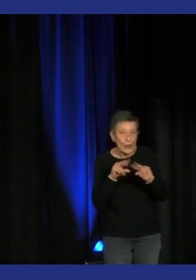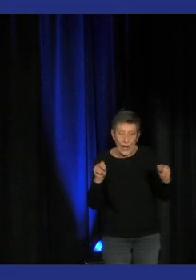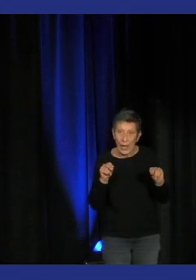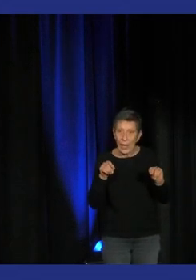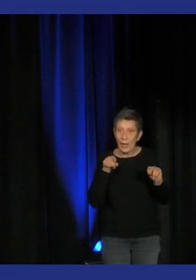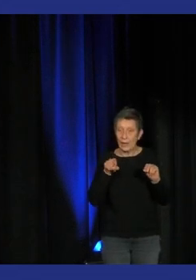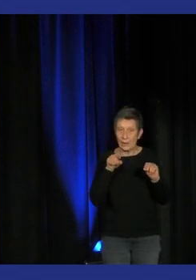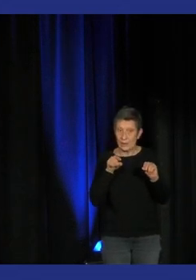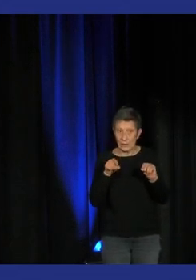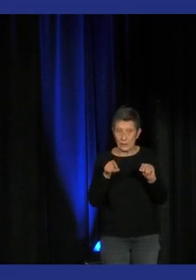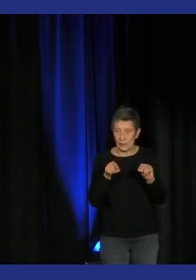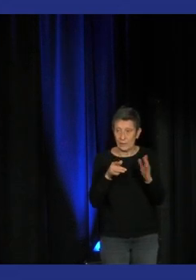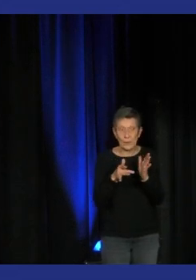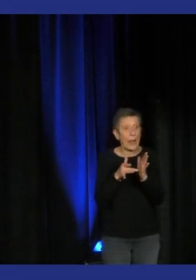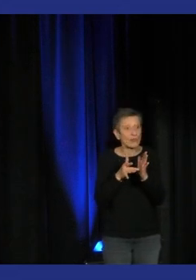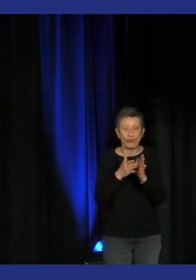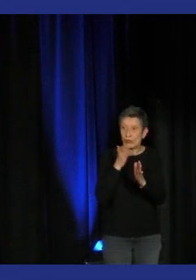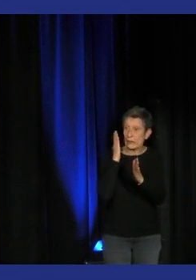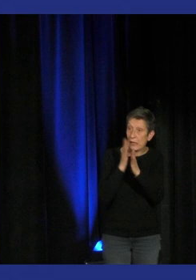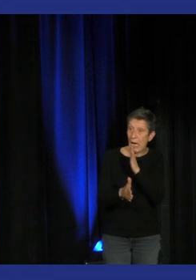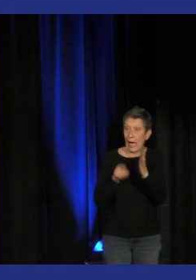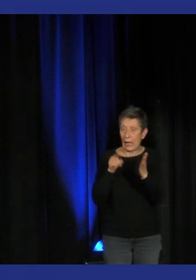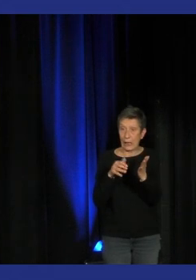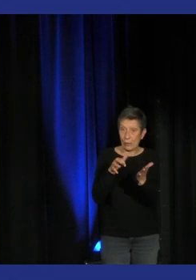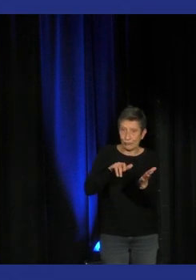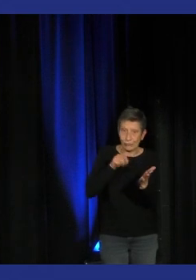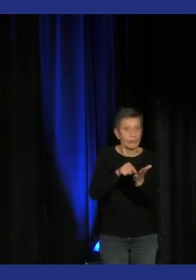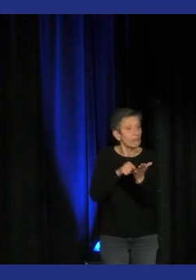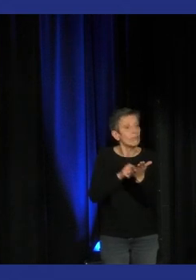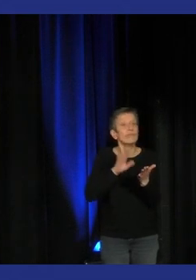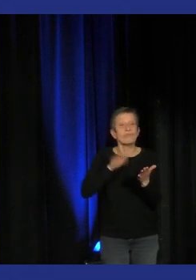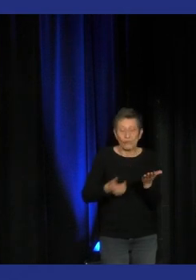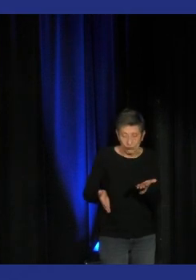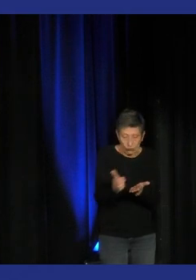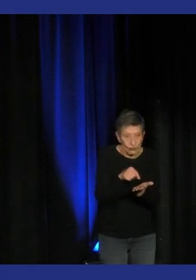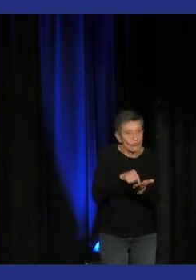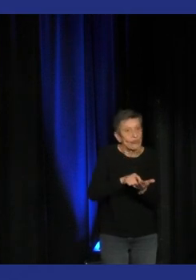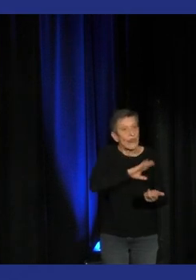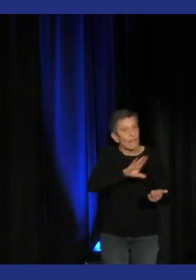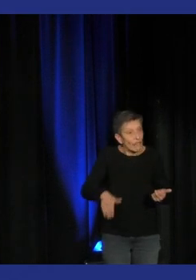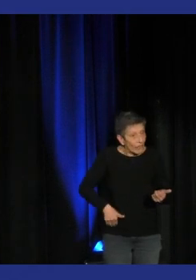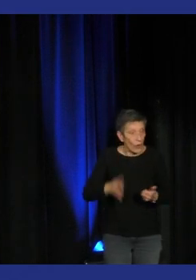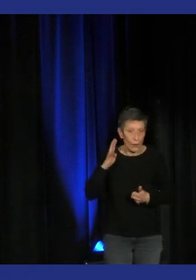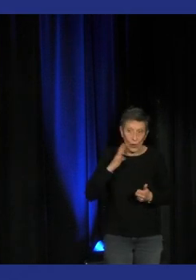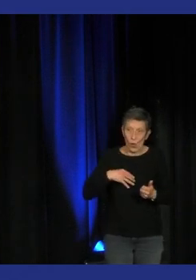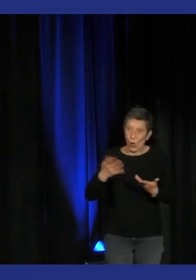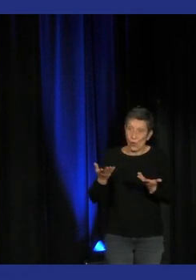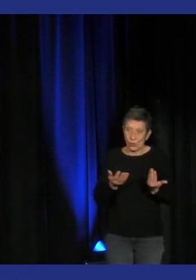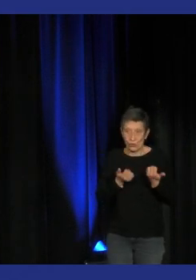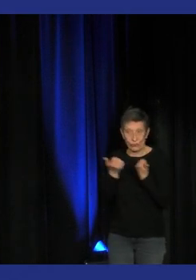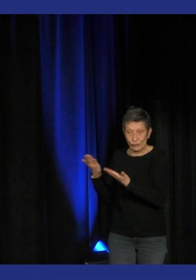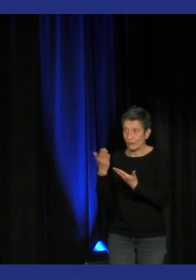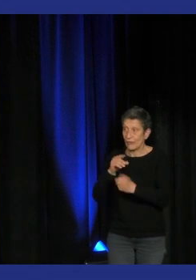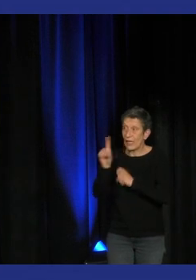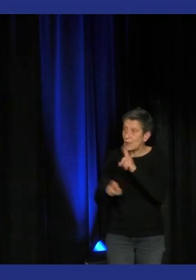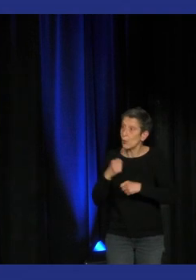du direct. Ces questions seront recueillies et elles seront posées à la fin de la séance. Ce soir, je tiens particulièrement